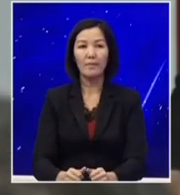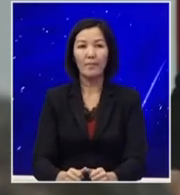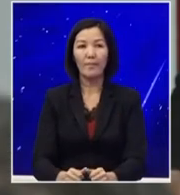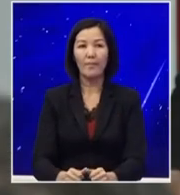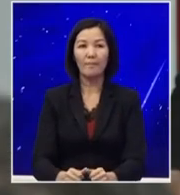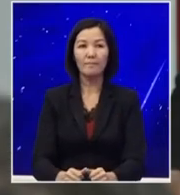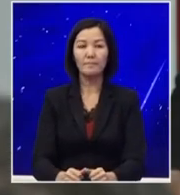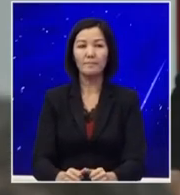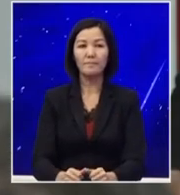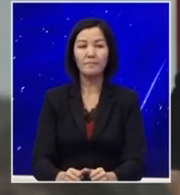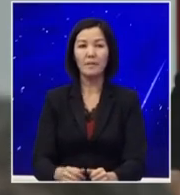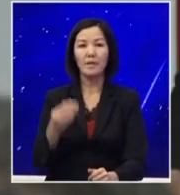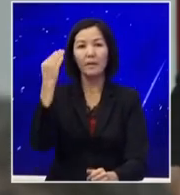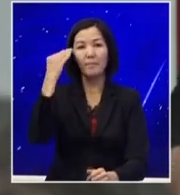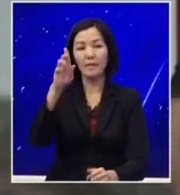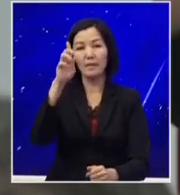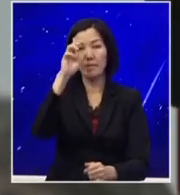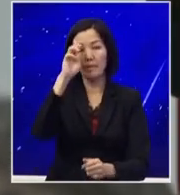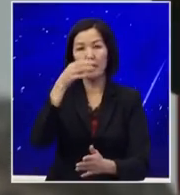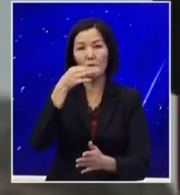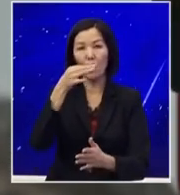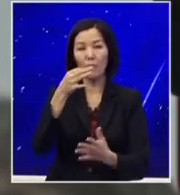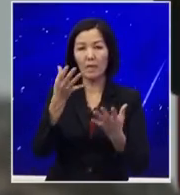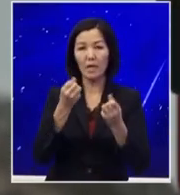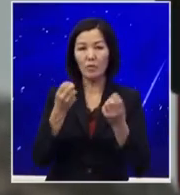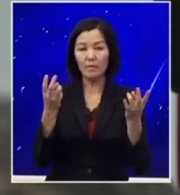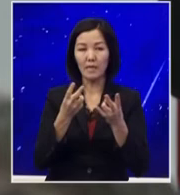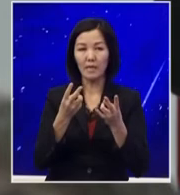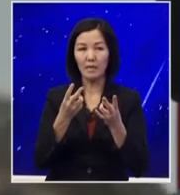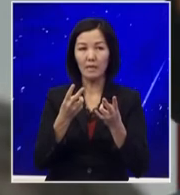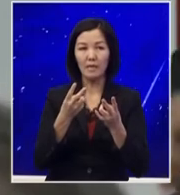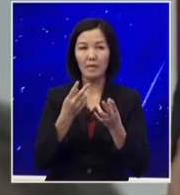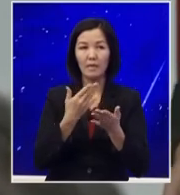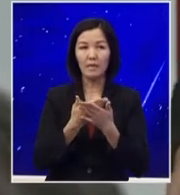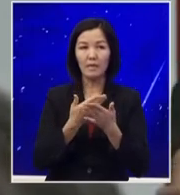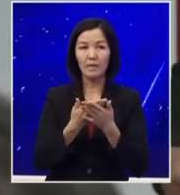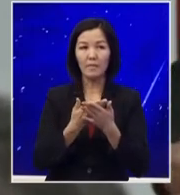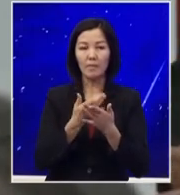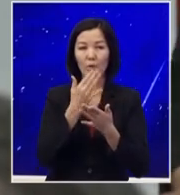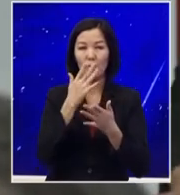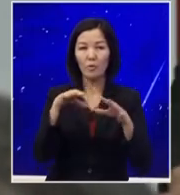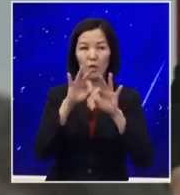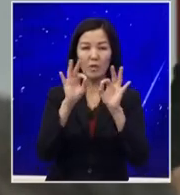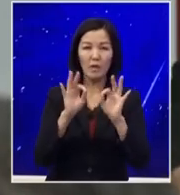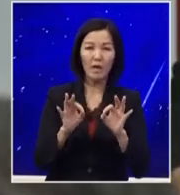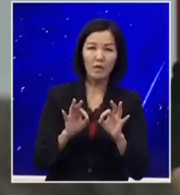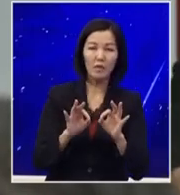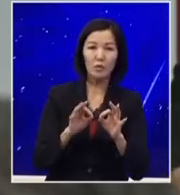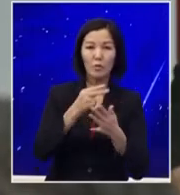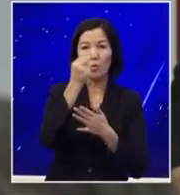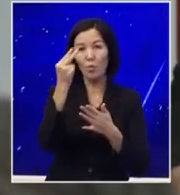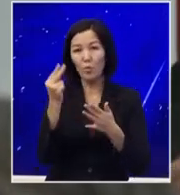Мәселен, біз басқа мемлекеттер жақсы тәжірибесін көрсетіп, Мексика басқа, бірақ біз бір ұлттық нақыш байқамадық.